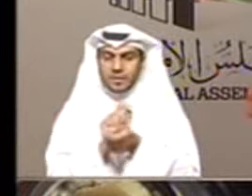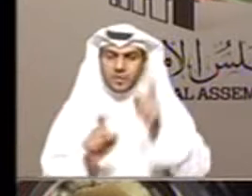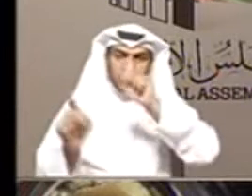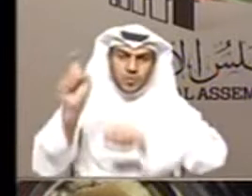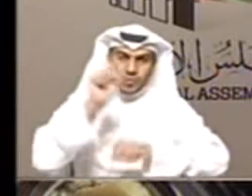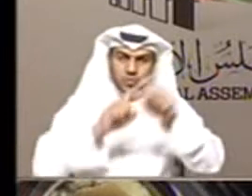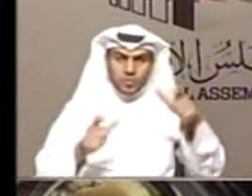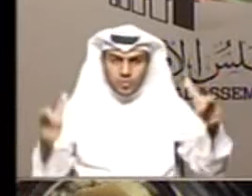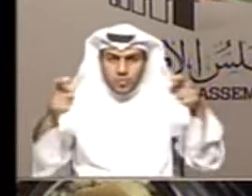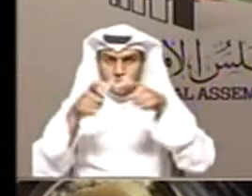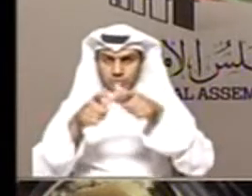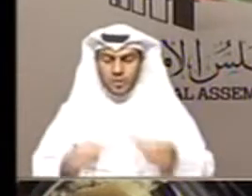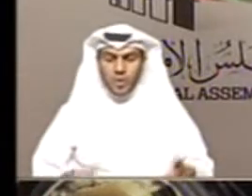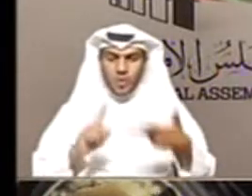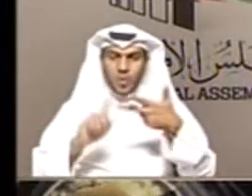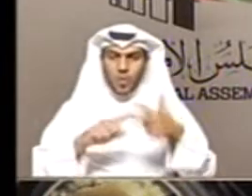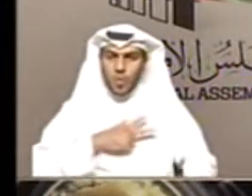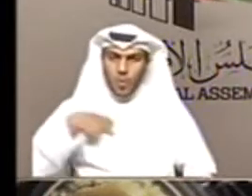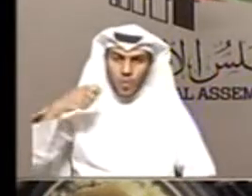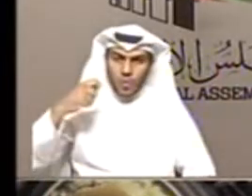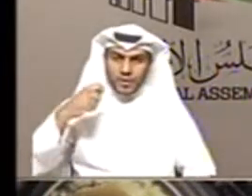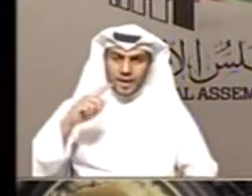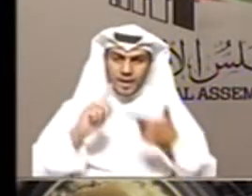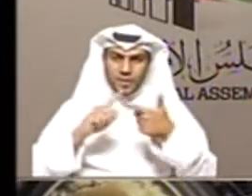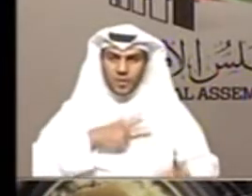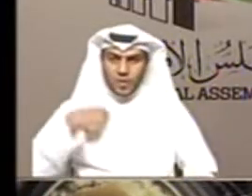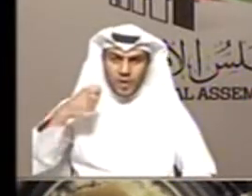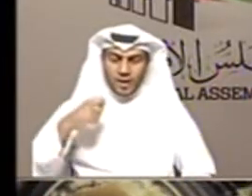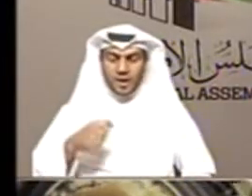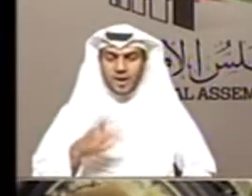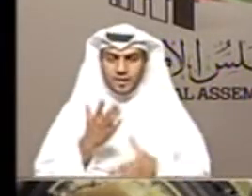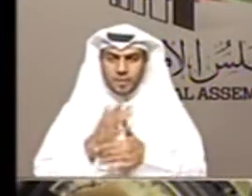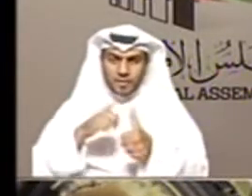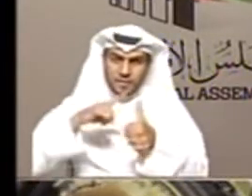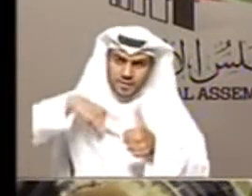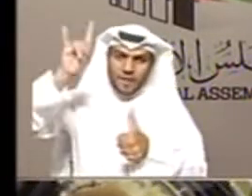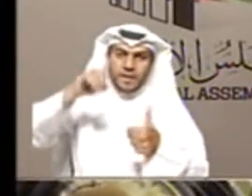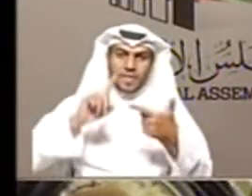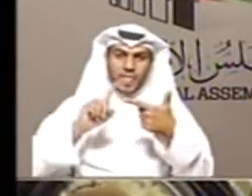وكذلك بحضور وكيل وزارة الصحة، وذلك لسفر الوزير.